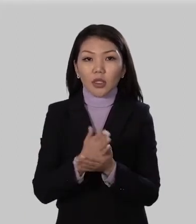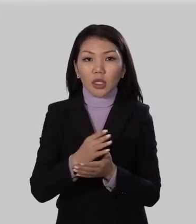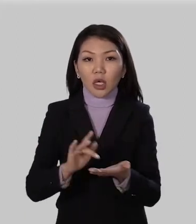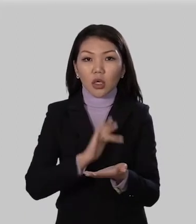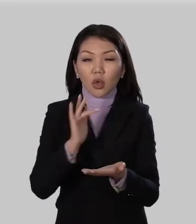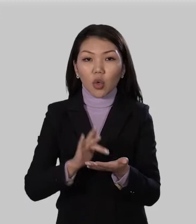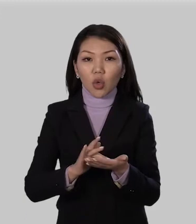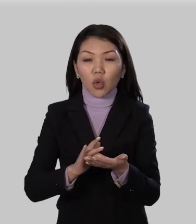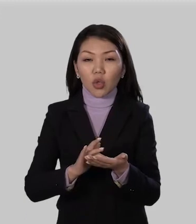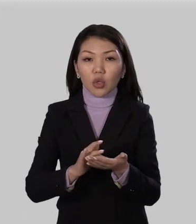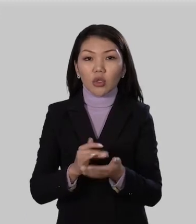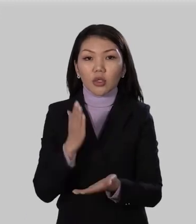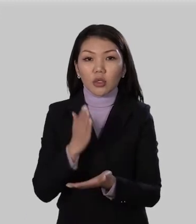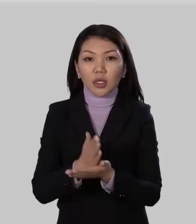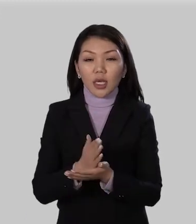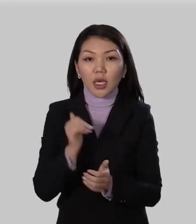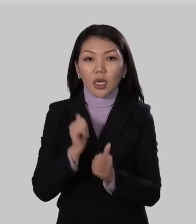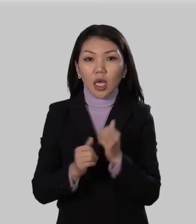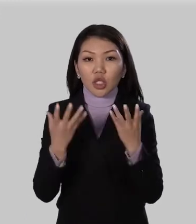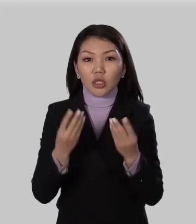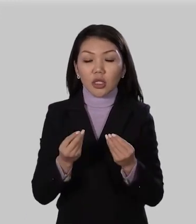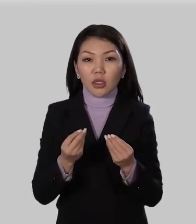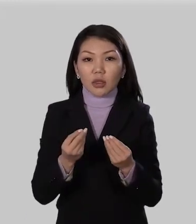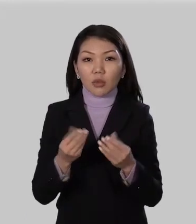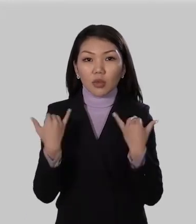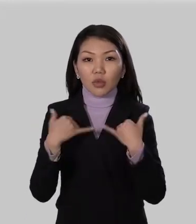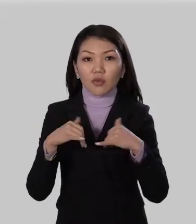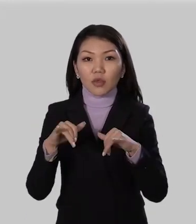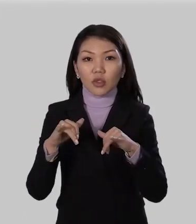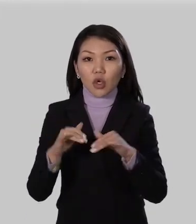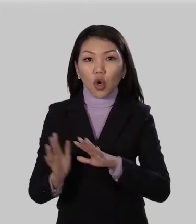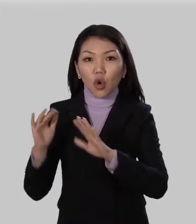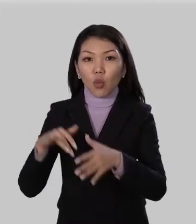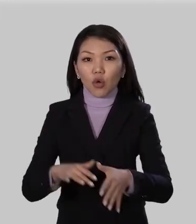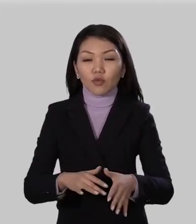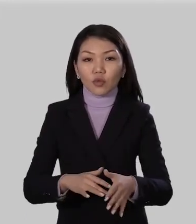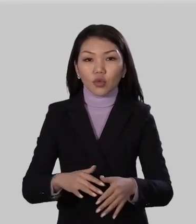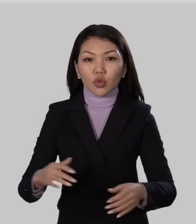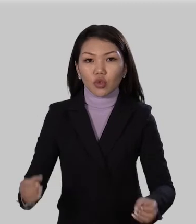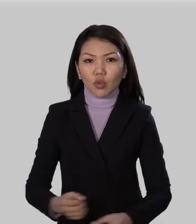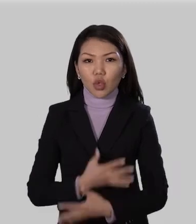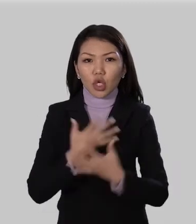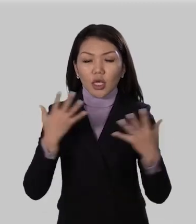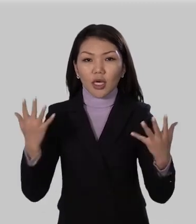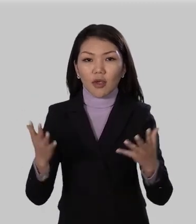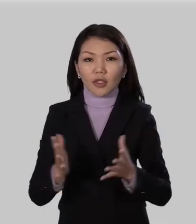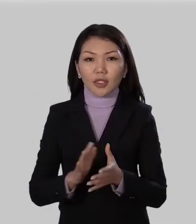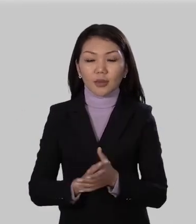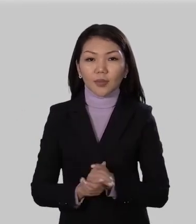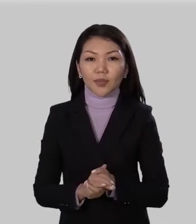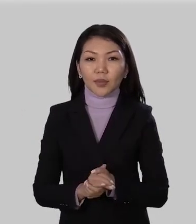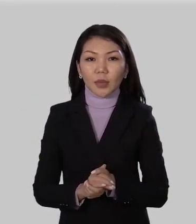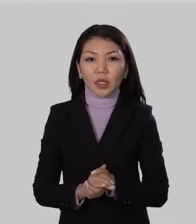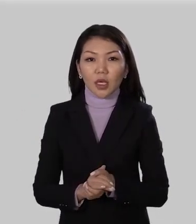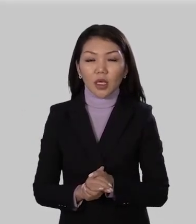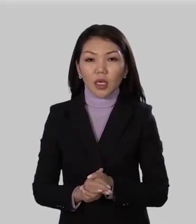острове стоит. Каждый день идет там диво. Море вздуется бурливо. Закипит, подымет